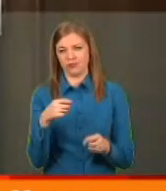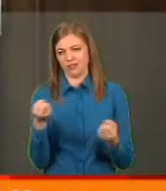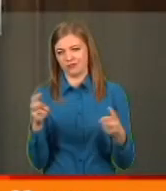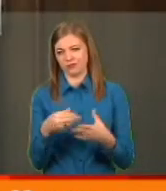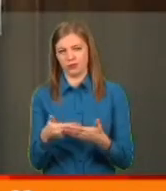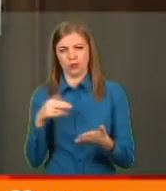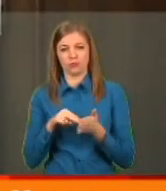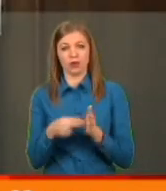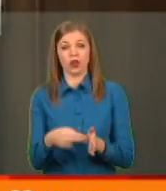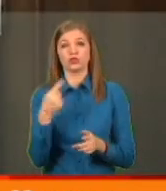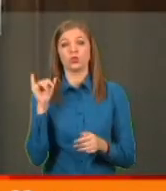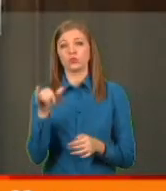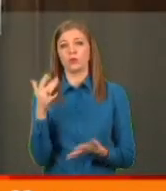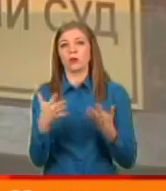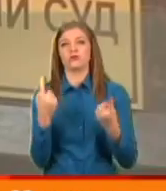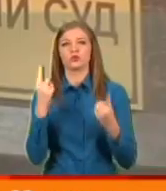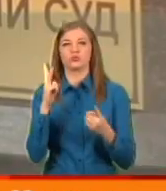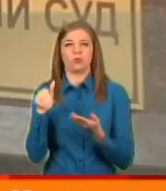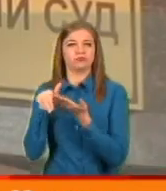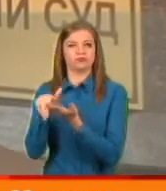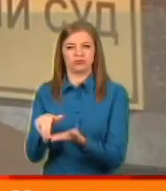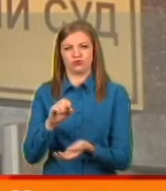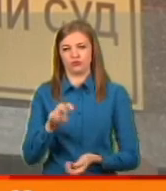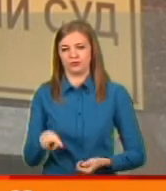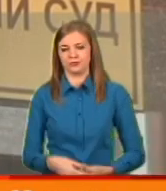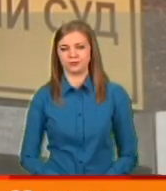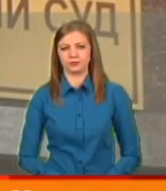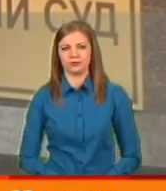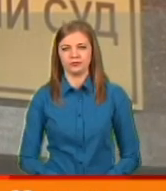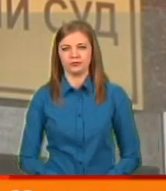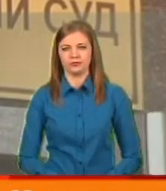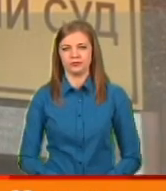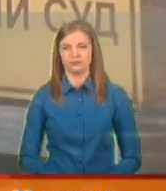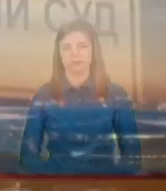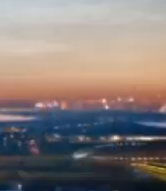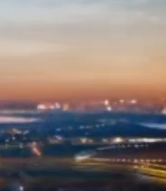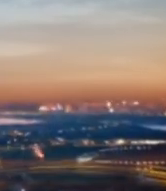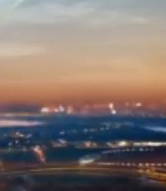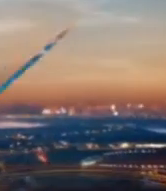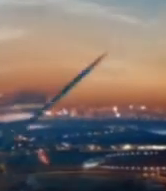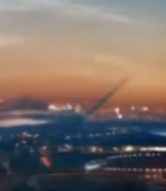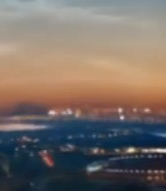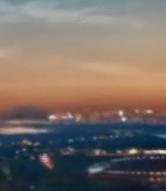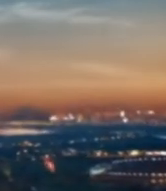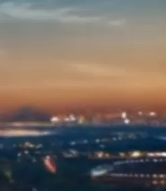Я думаю, що в нього є якийсь високий покровитель. Анна Айзенберг, Валерій Ратошнюк, програма «Вікна», СТБ.